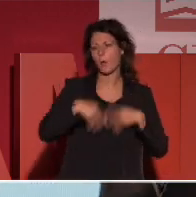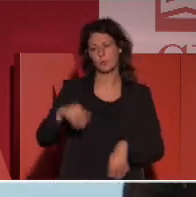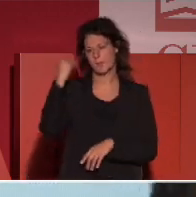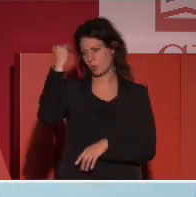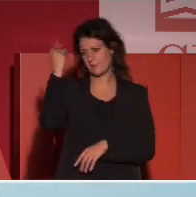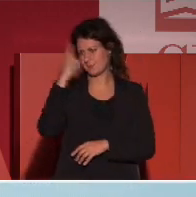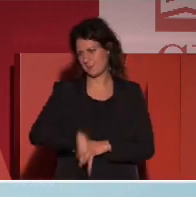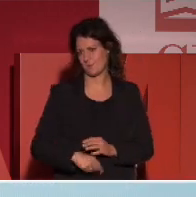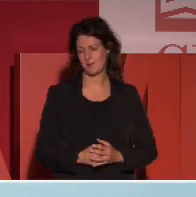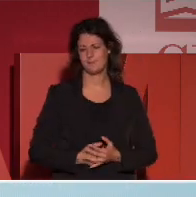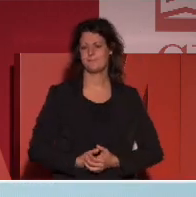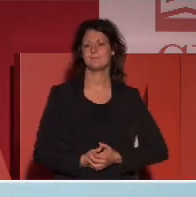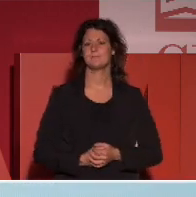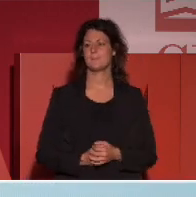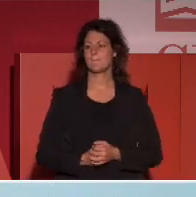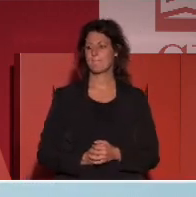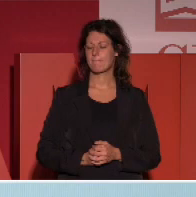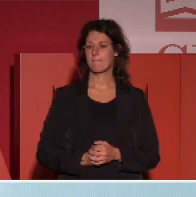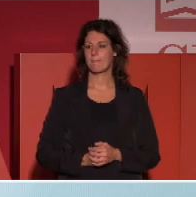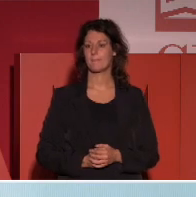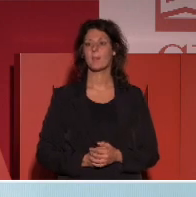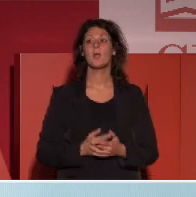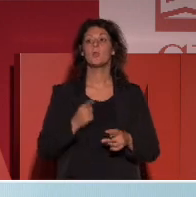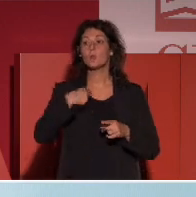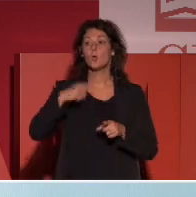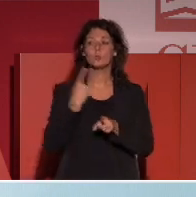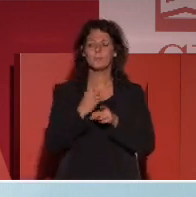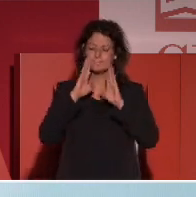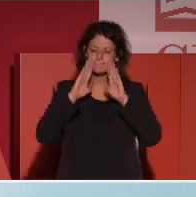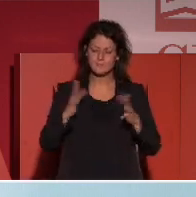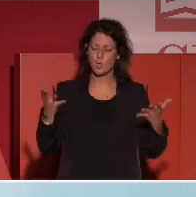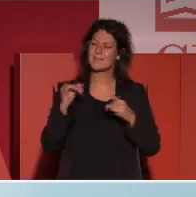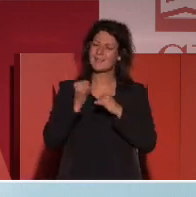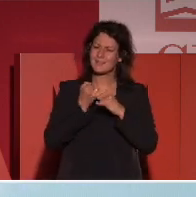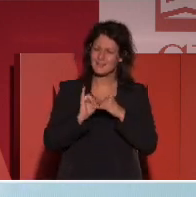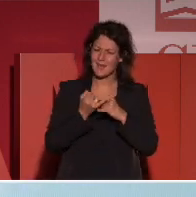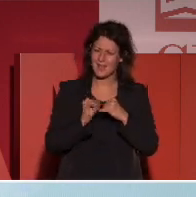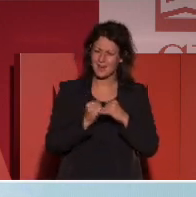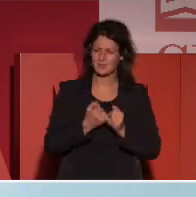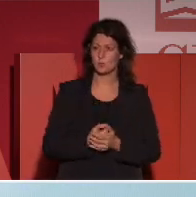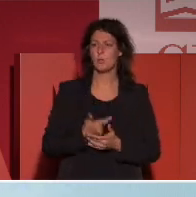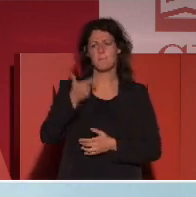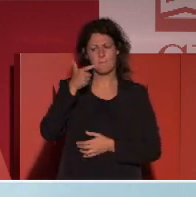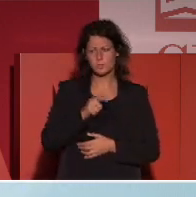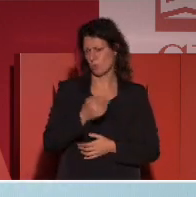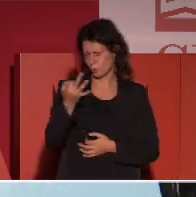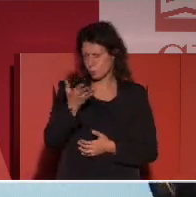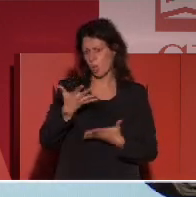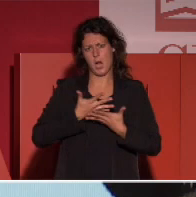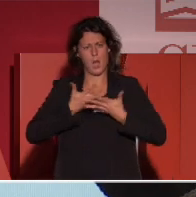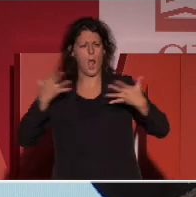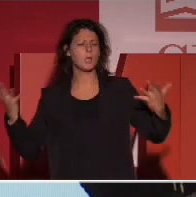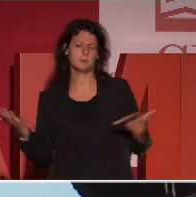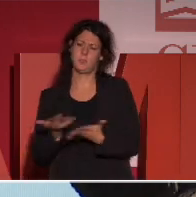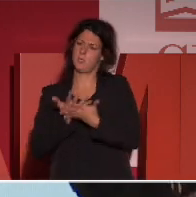a cui questo dobbiamo prestare attenzione al dettaglio perché il grande e l'infinitamente grande il meravigliosamente grande